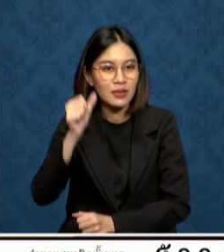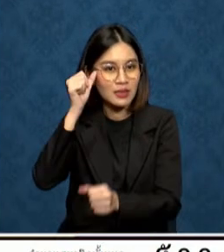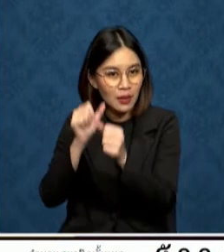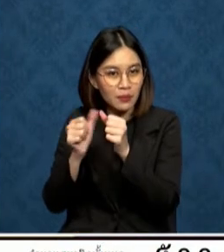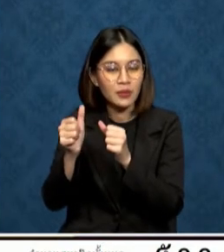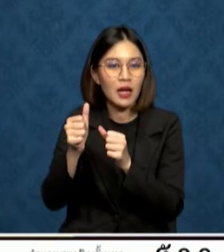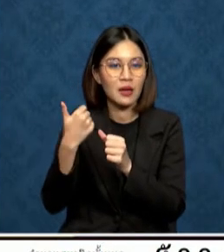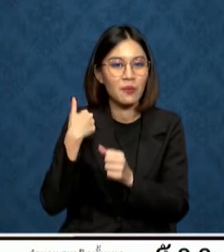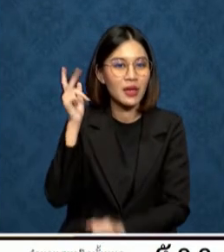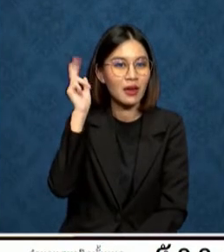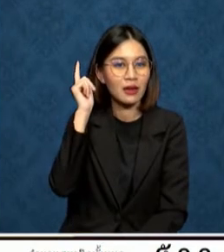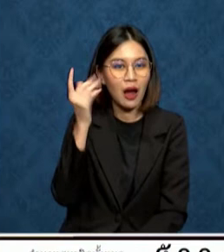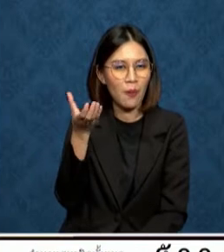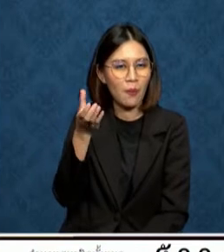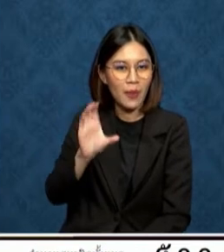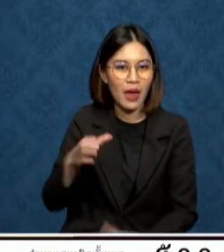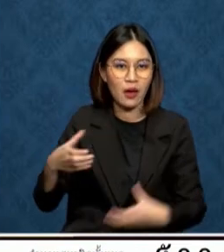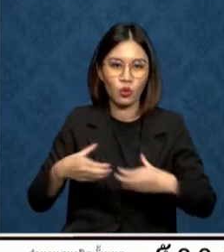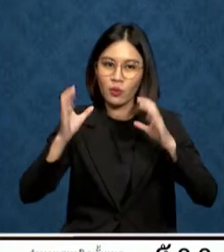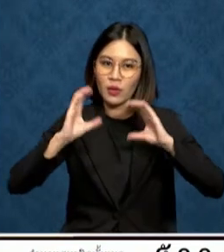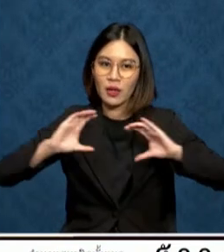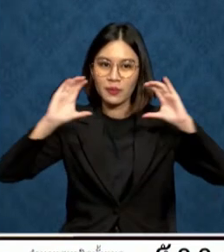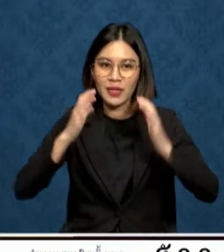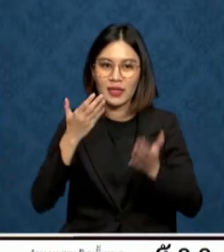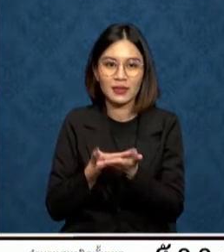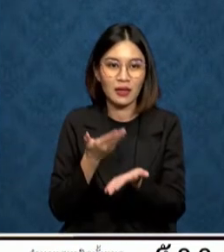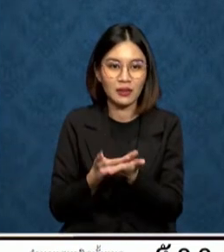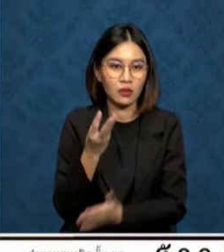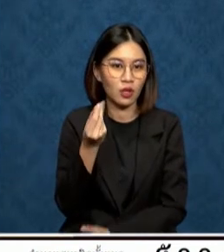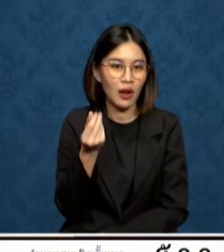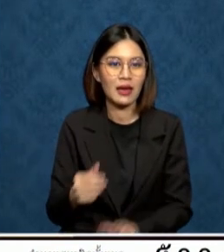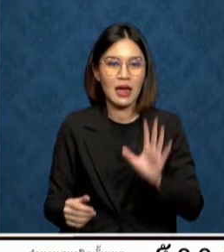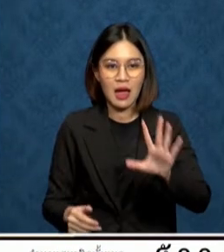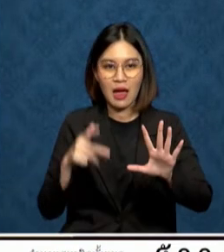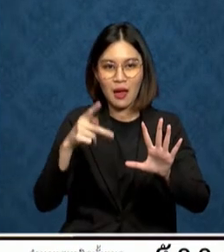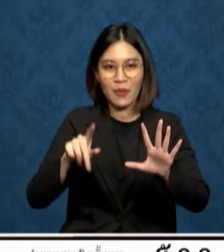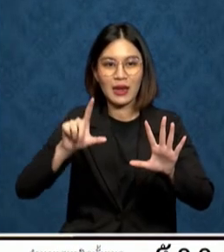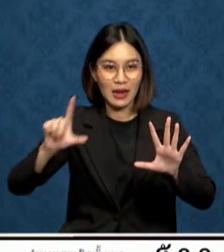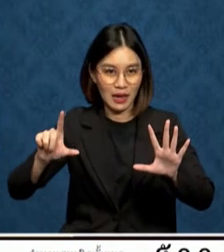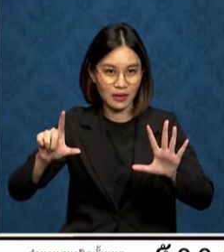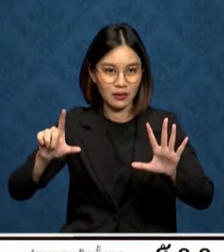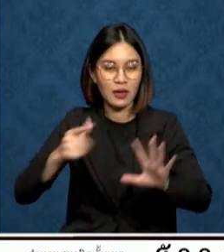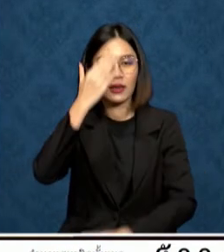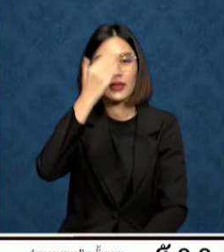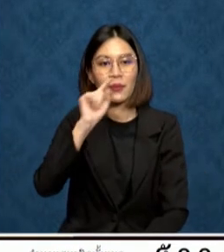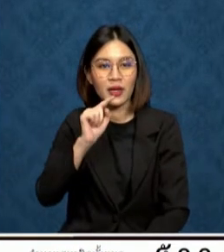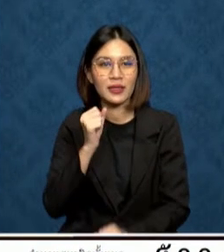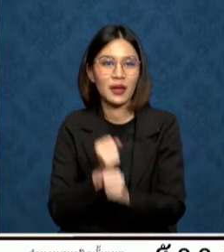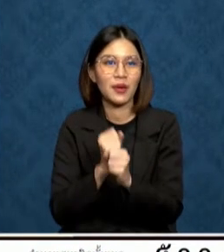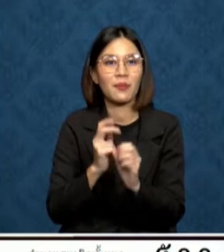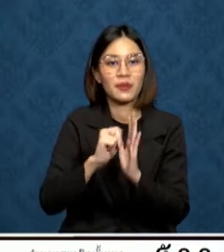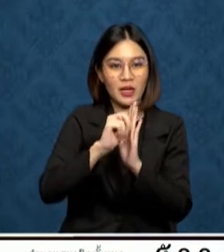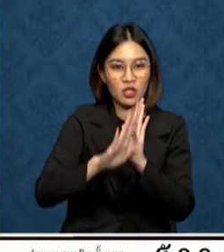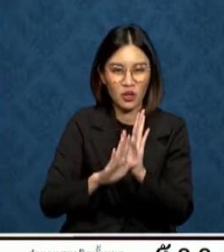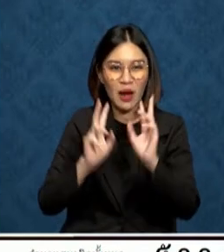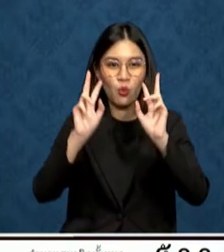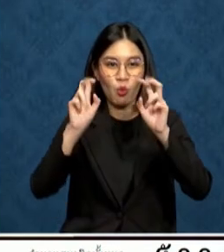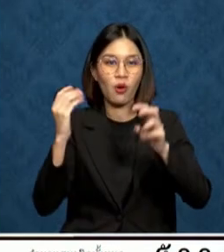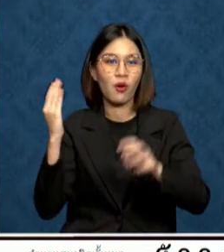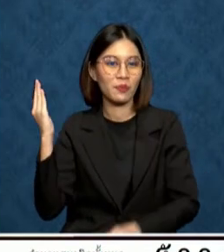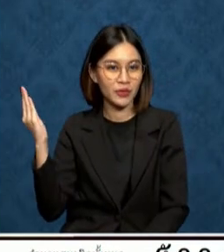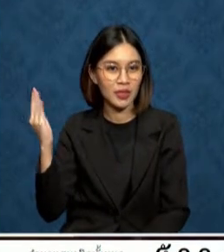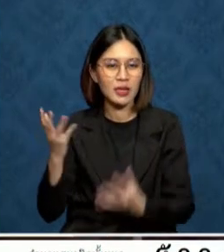ตอนนั้นมีข่าวนะครับว่ารัฐบาลเตรียมใช้เงินสูงถึง 5,000ล้านบาทเพื่อจะทำนโยบาย Soft Power